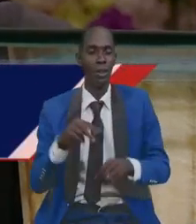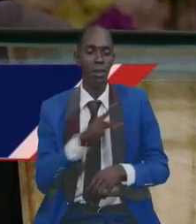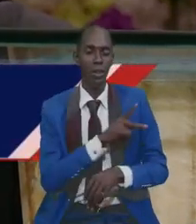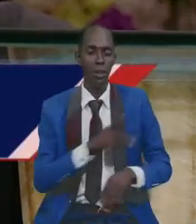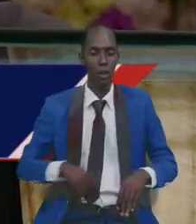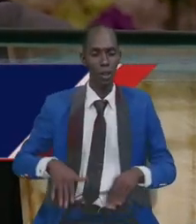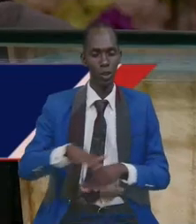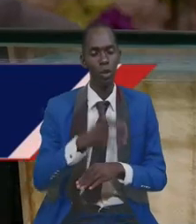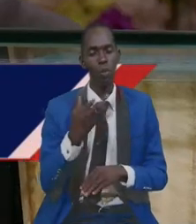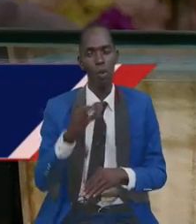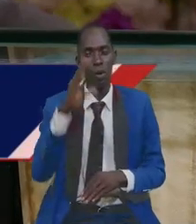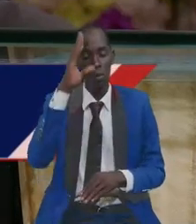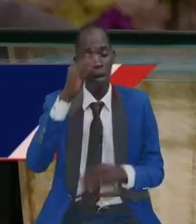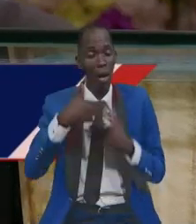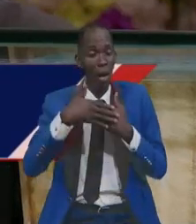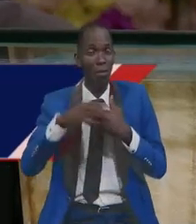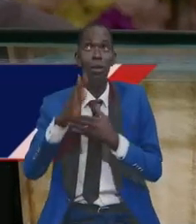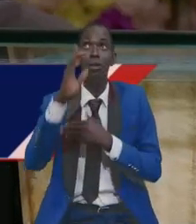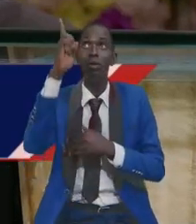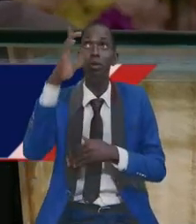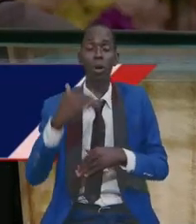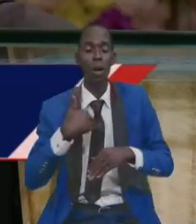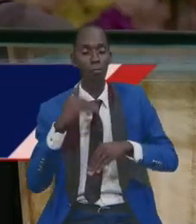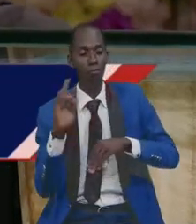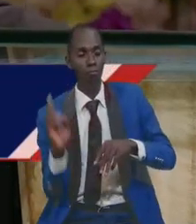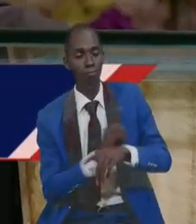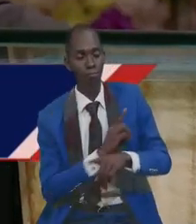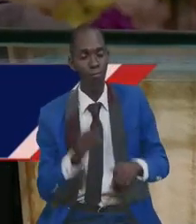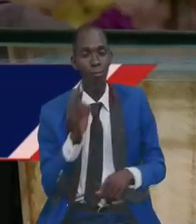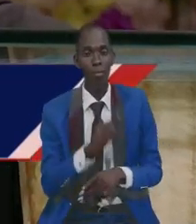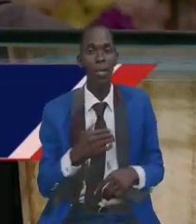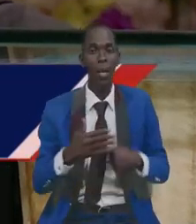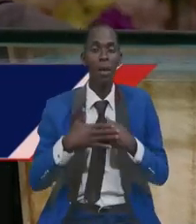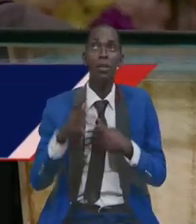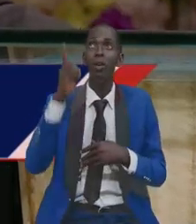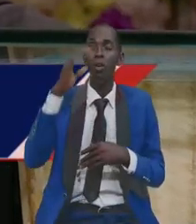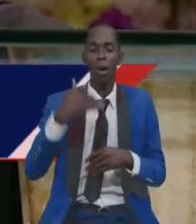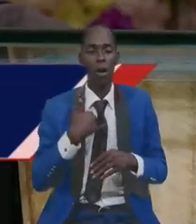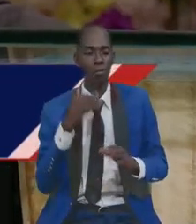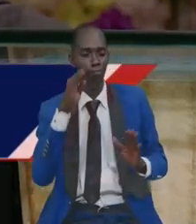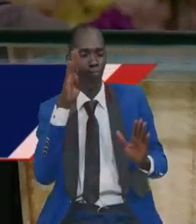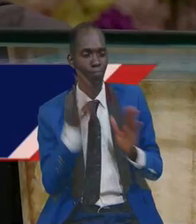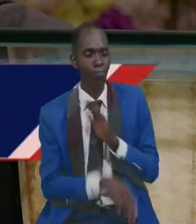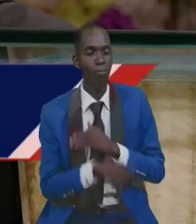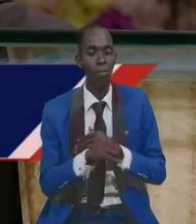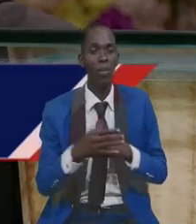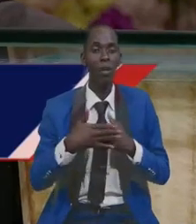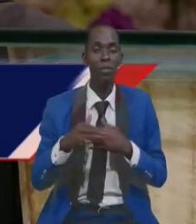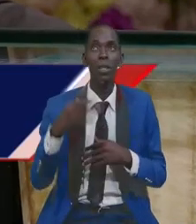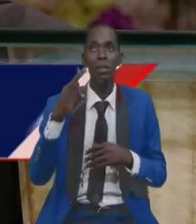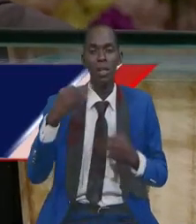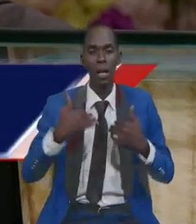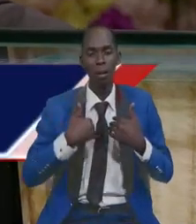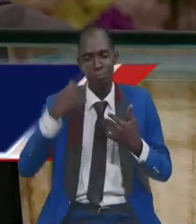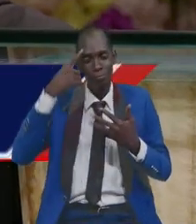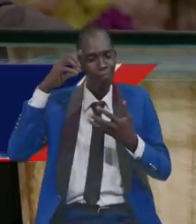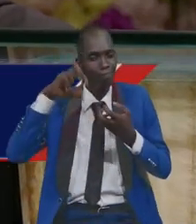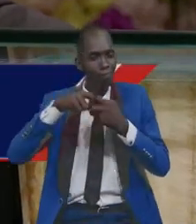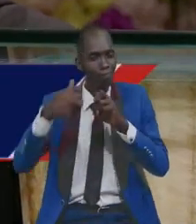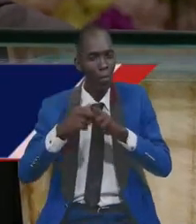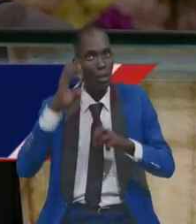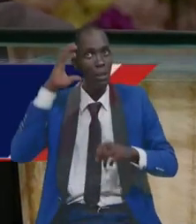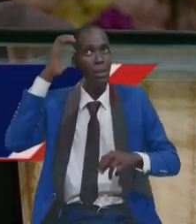la discipline, après qu'il a été dérangé dans sa pensée, après le problème mental, après avoir mangé les herbes comme